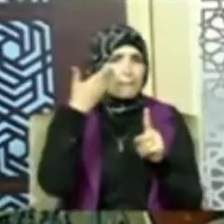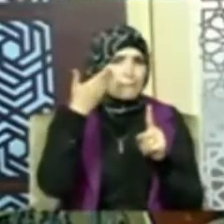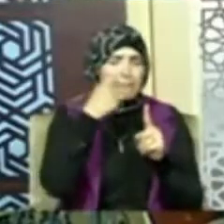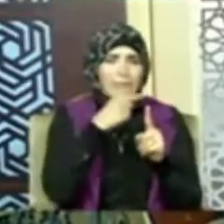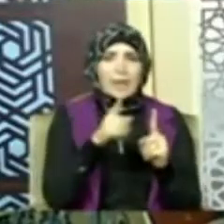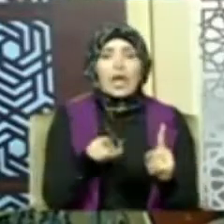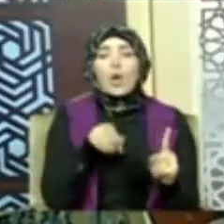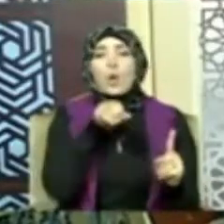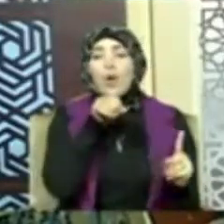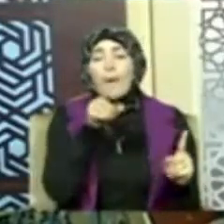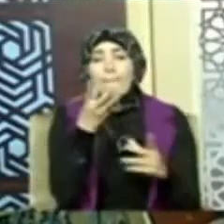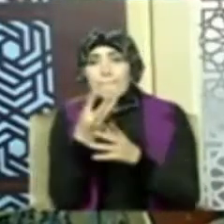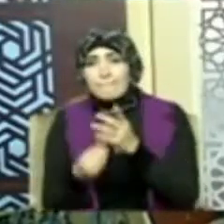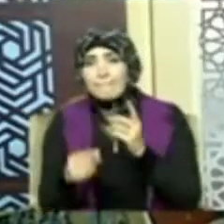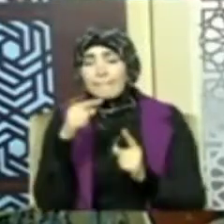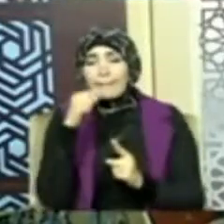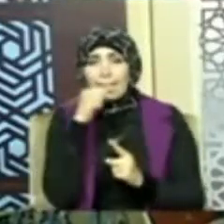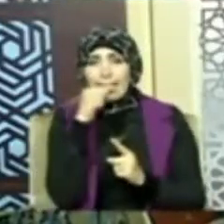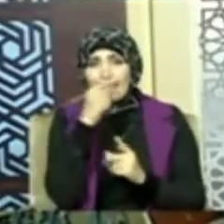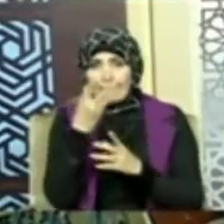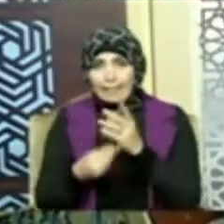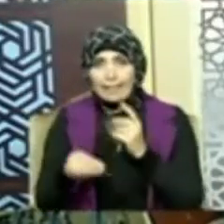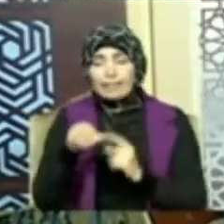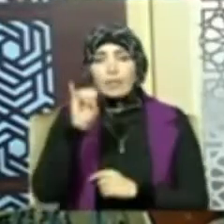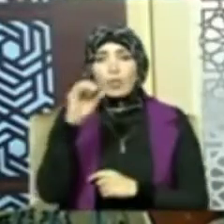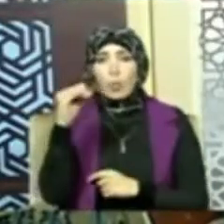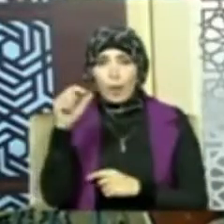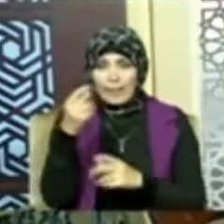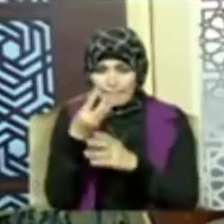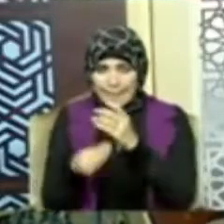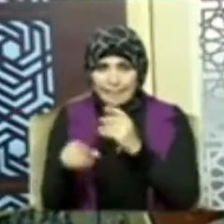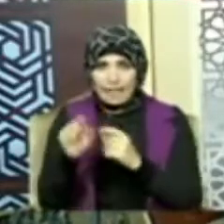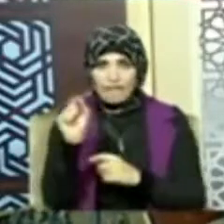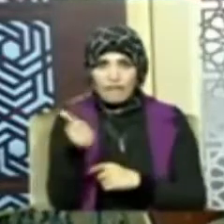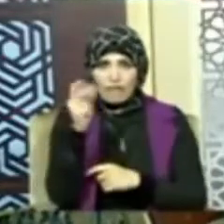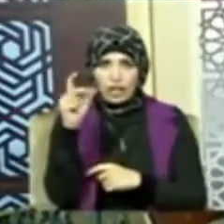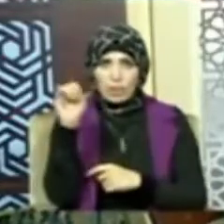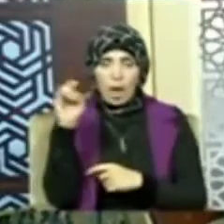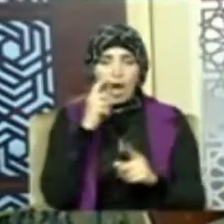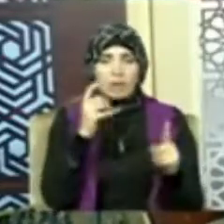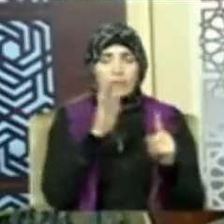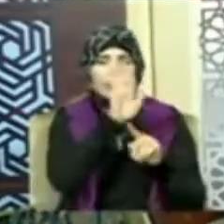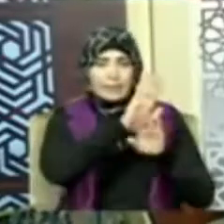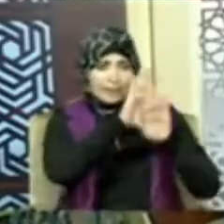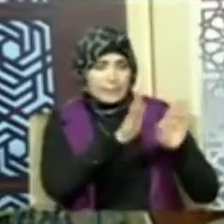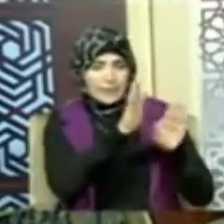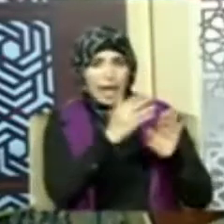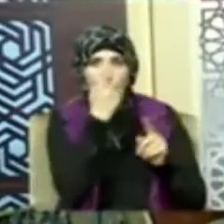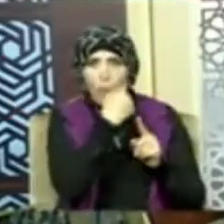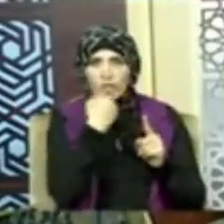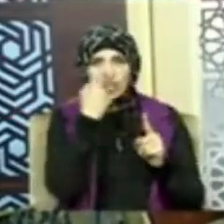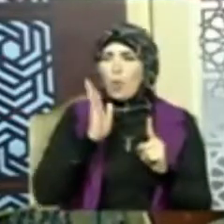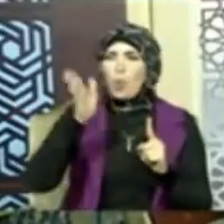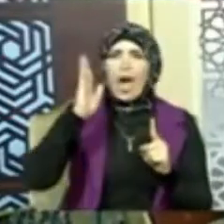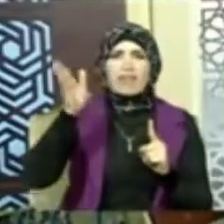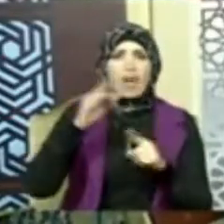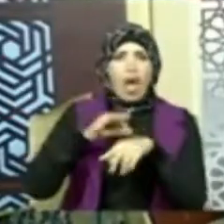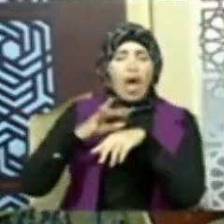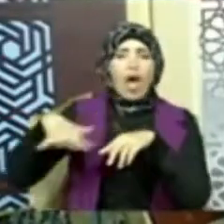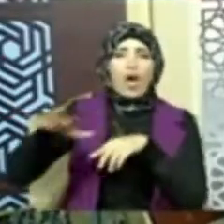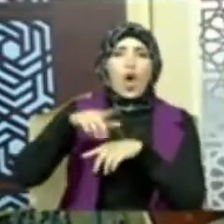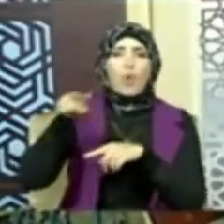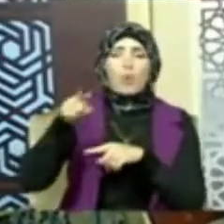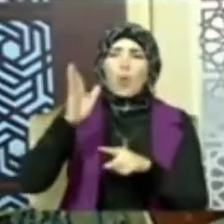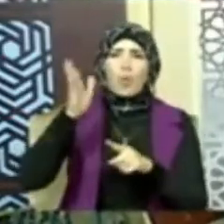فتمسح فاطمة رضي الله عنها التراب عن وجه أبيها وتقول